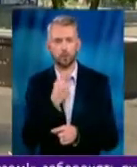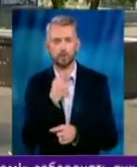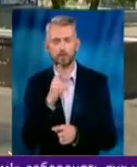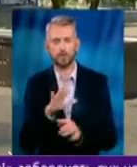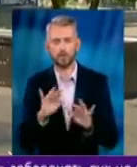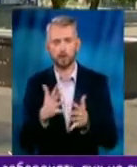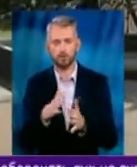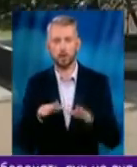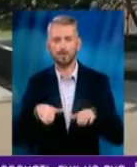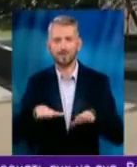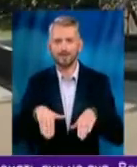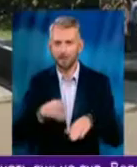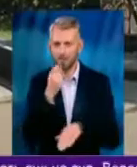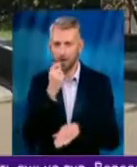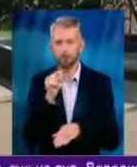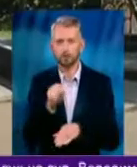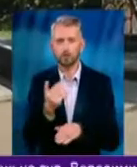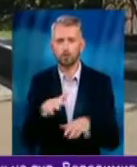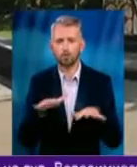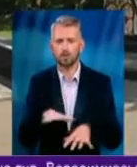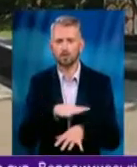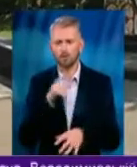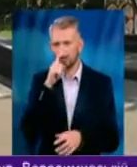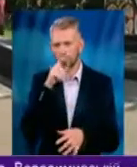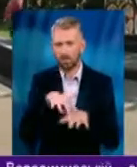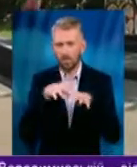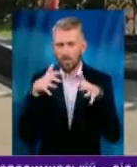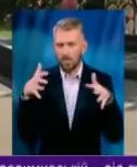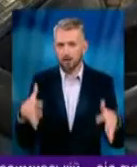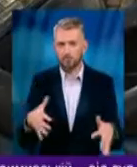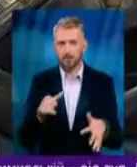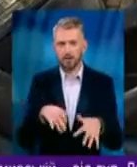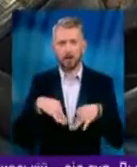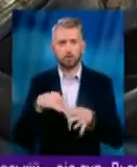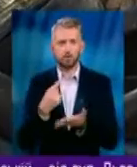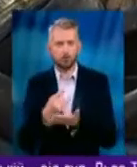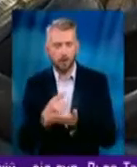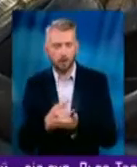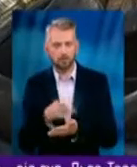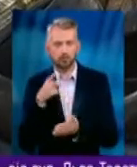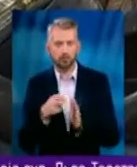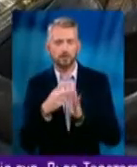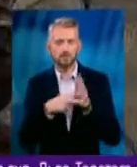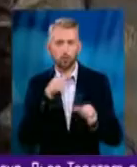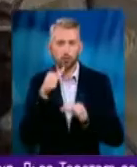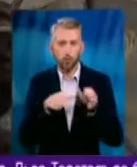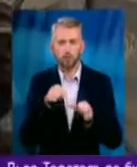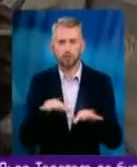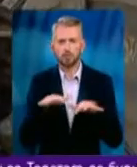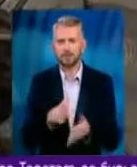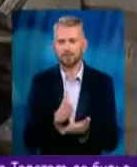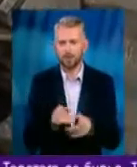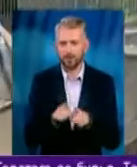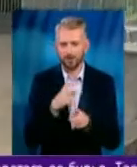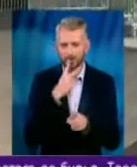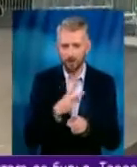із скейт-парком. Тут на його місці було сміттєзвалище і автостоянка. 2017 року це місце мало такий